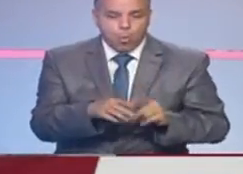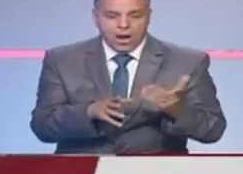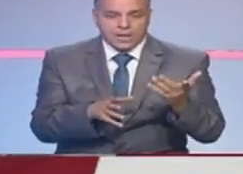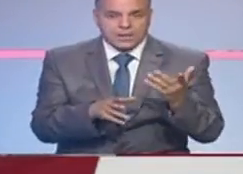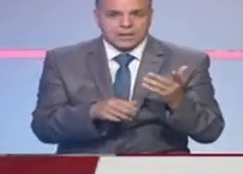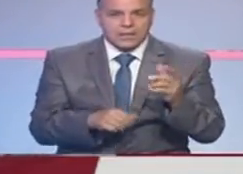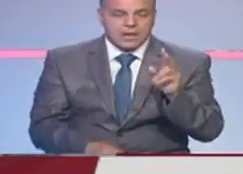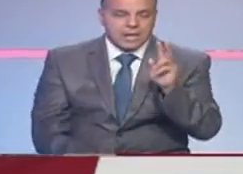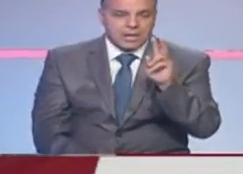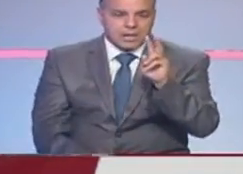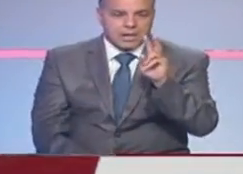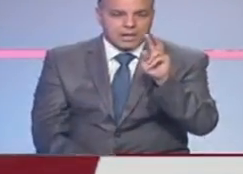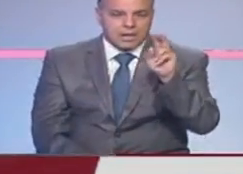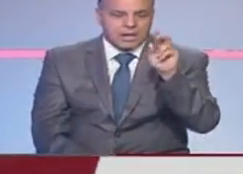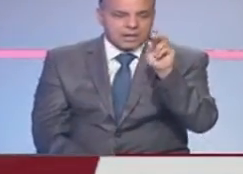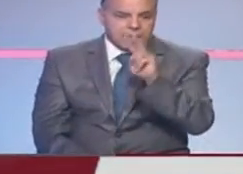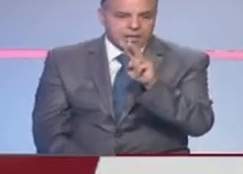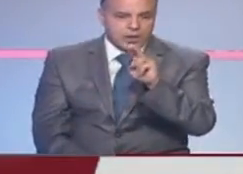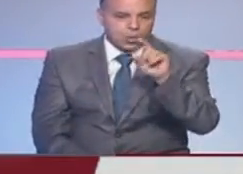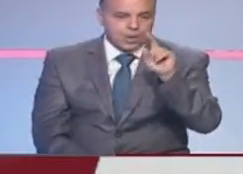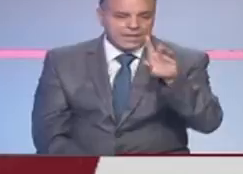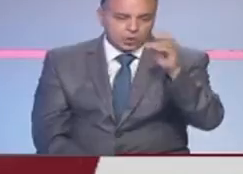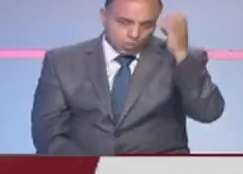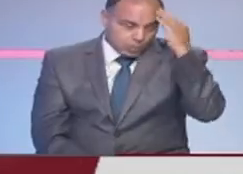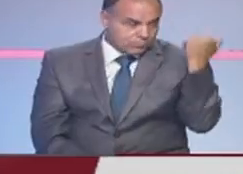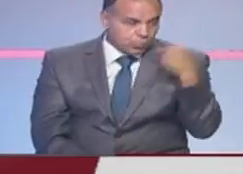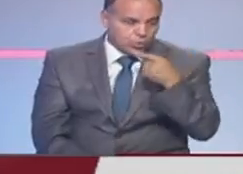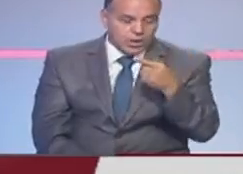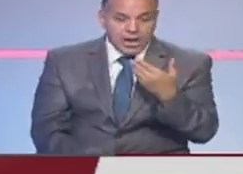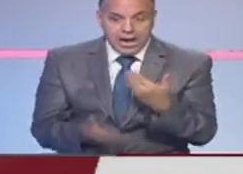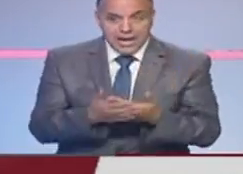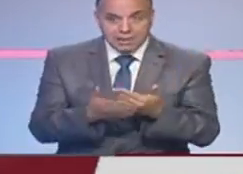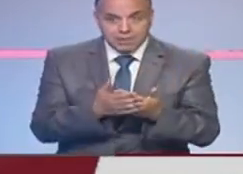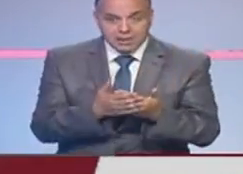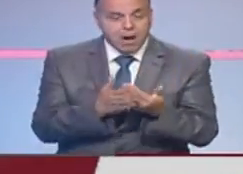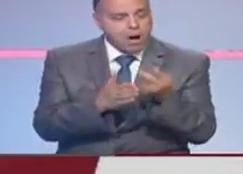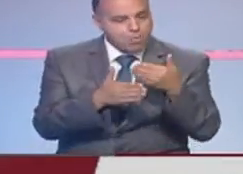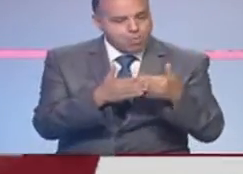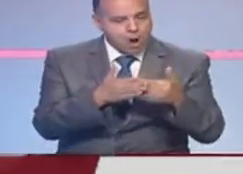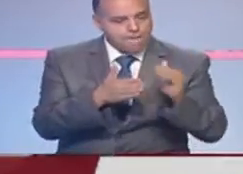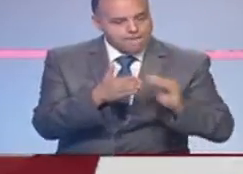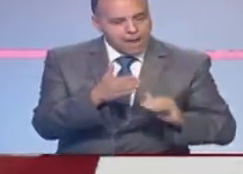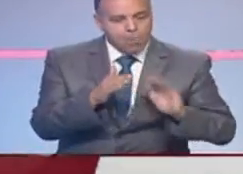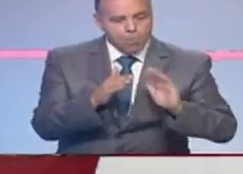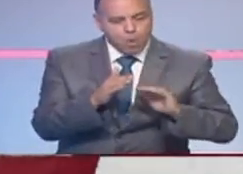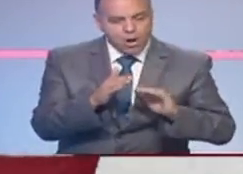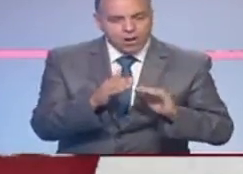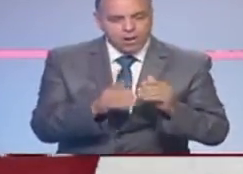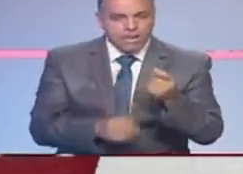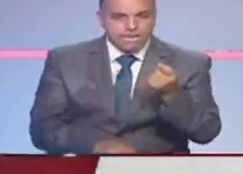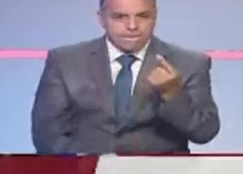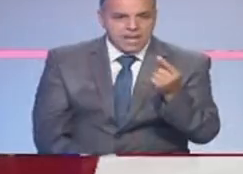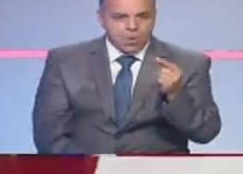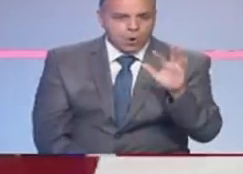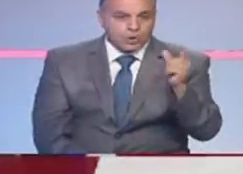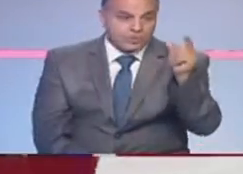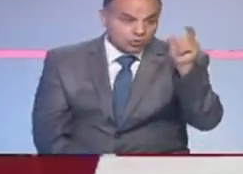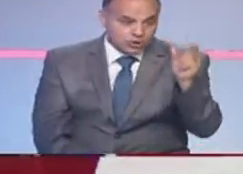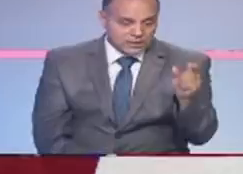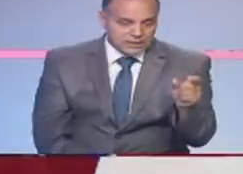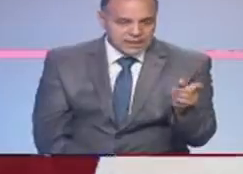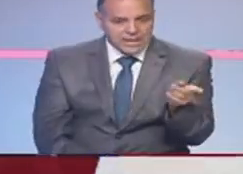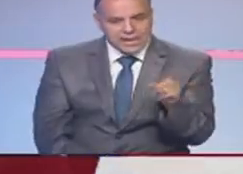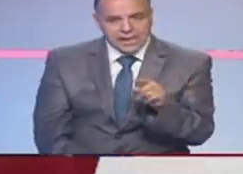بين الثاني والرابع عشر من الجاري والتي اثبتت تقلص عدد الوفيات من مائه واحدى وخمسين حاله